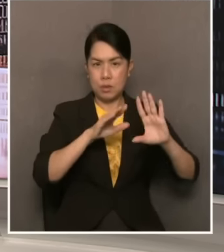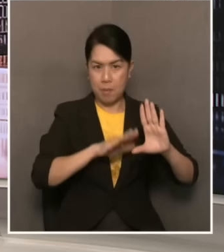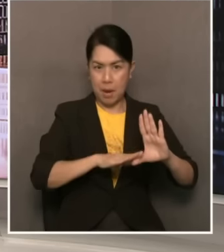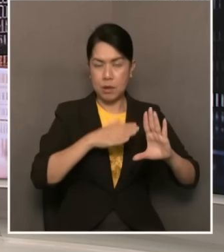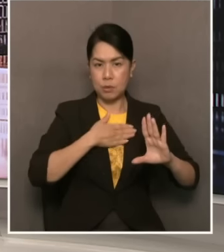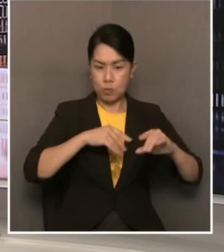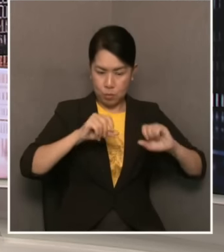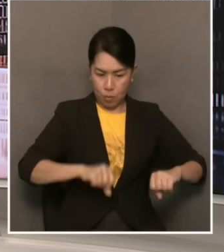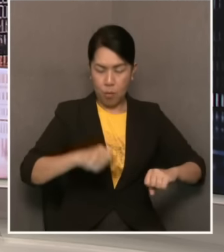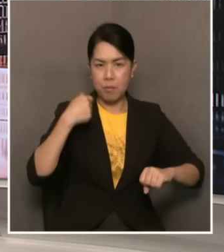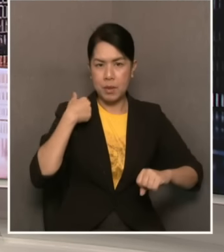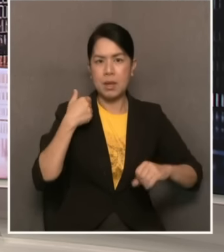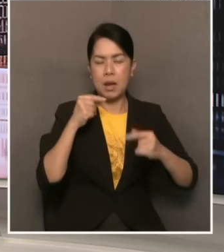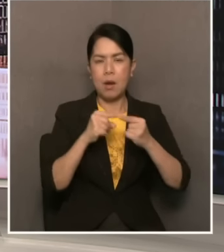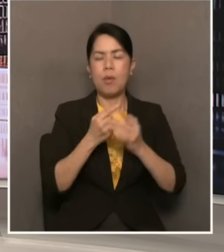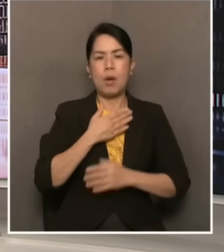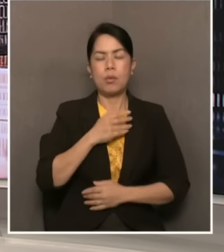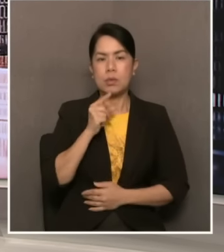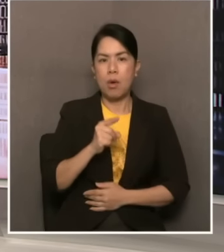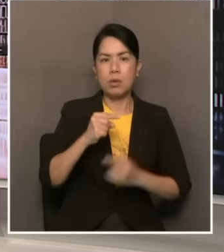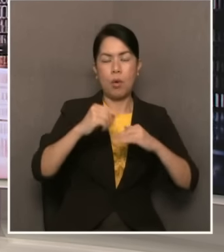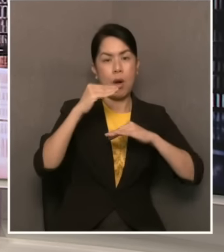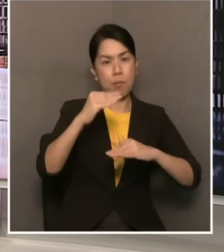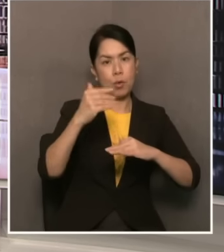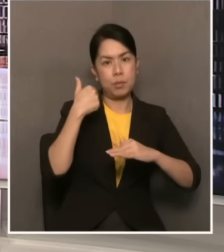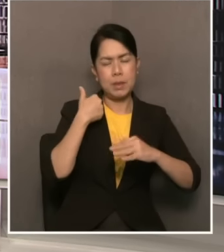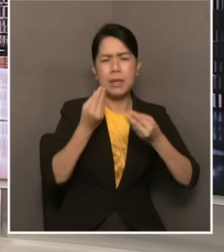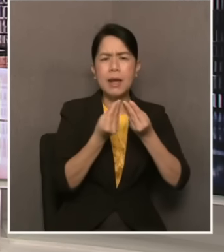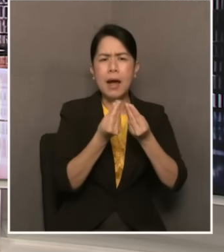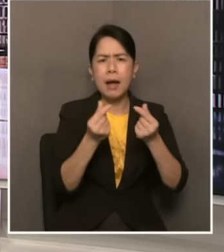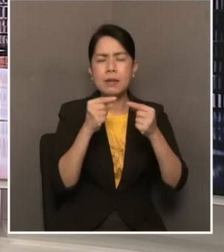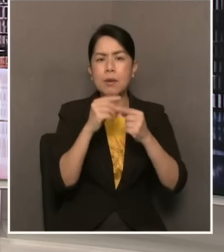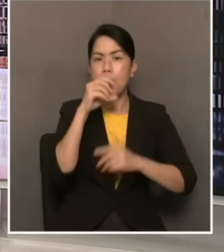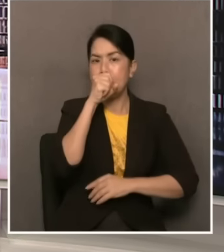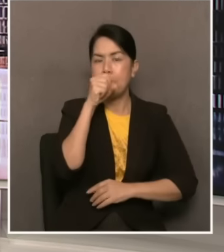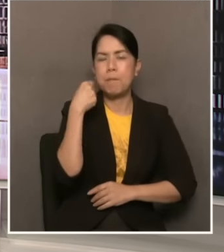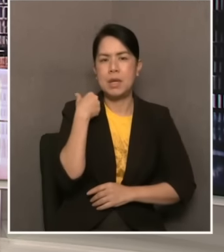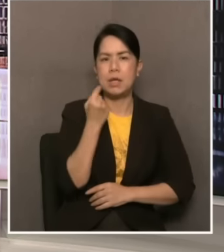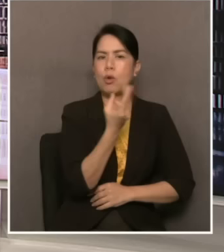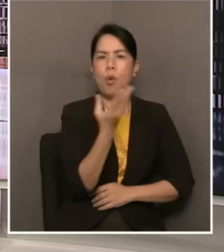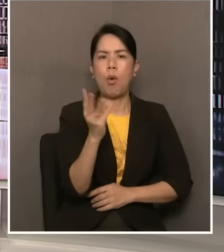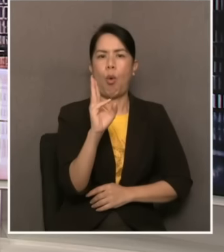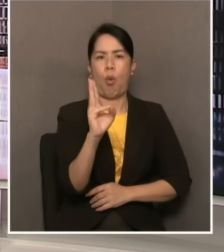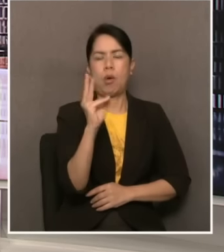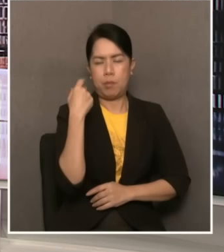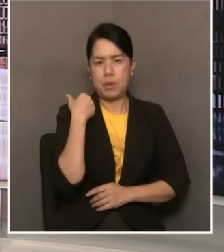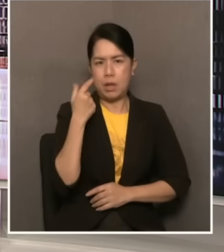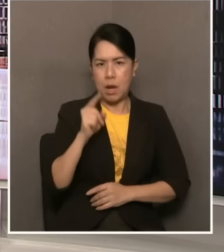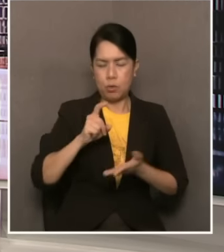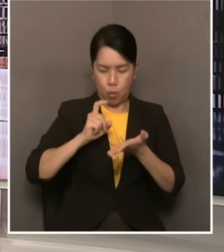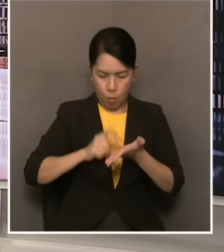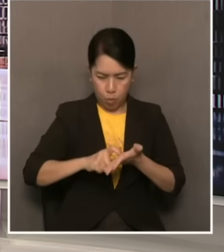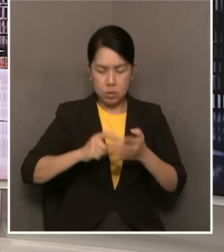การปั้งรหัสปินโคต 6 หกนั่นเองก็จะต้องใส่รหัปินโตของท่านแล้วกกดยืนยันอีกครั้งหนึ่